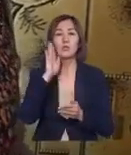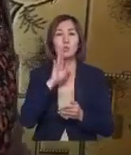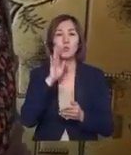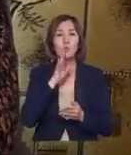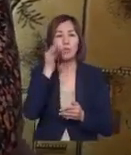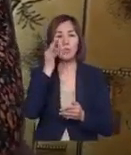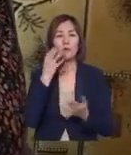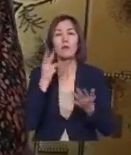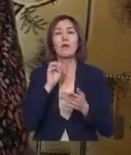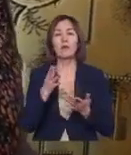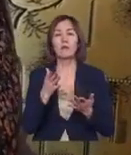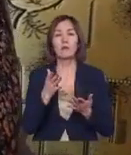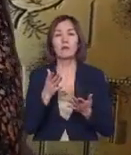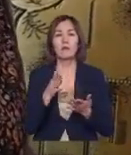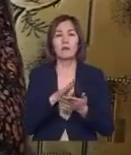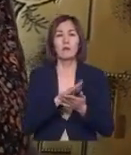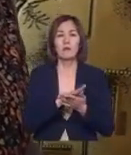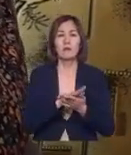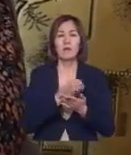қой, дәм жақсы. Ештеңкене жоқ.